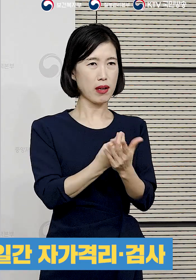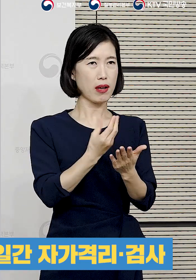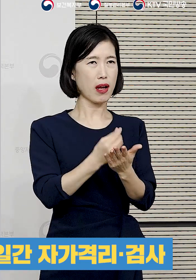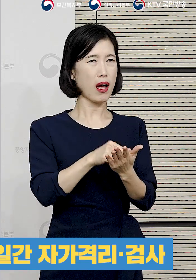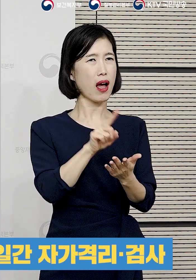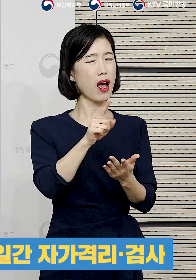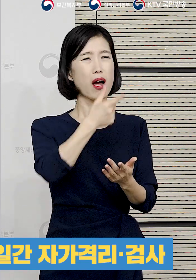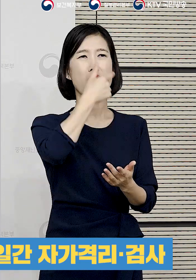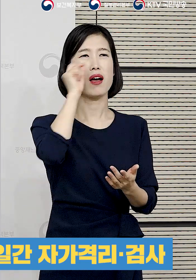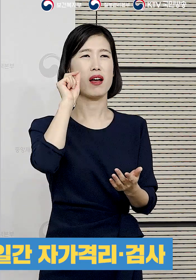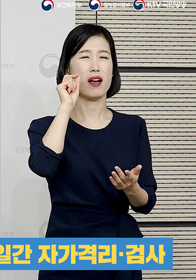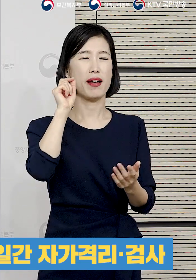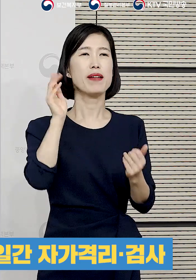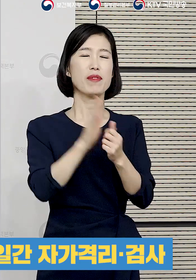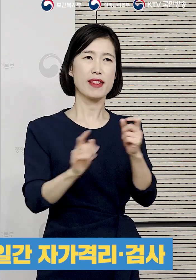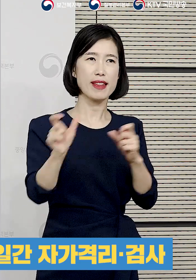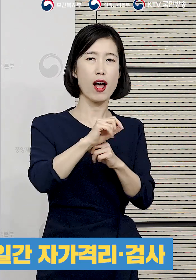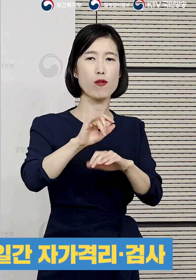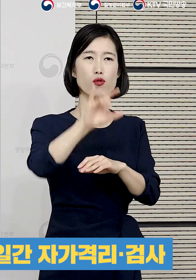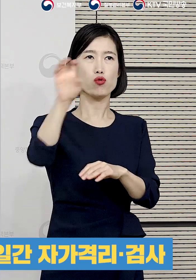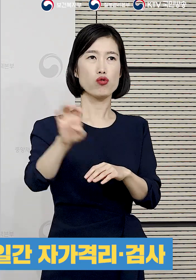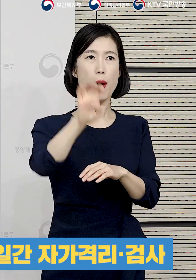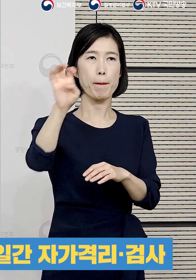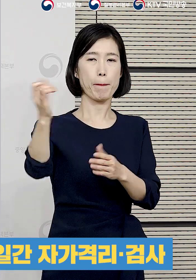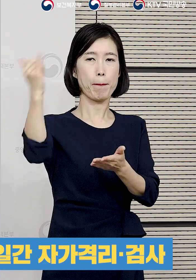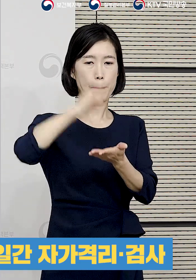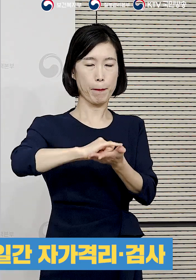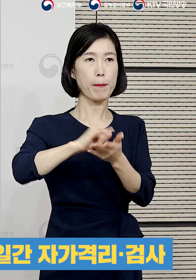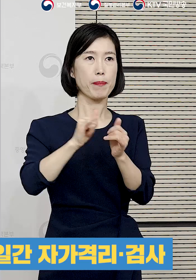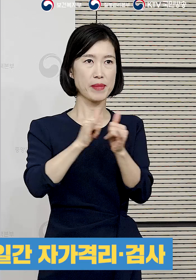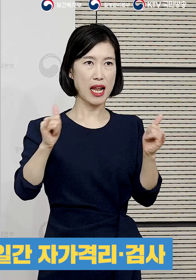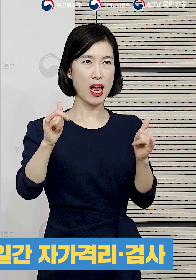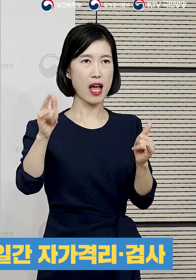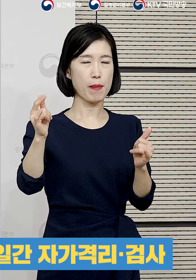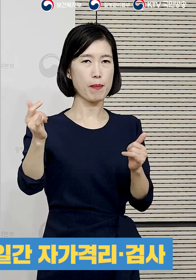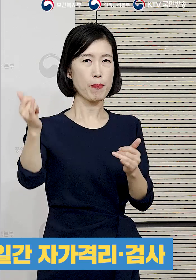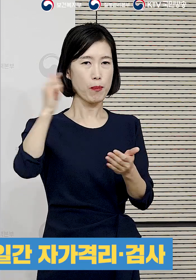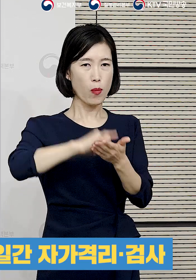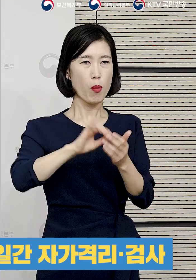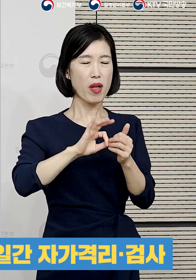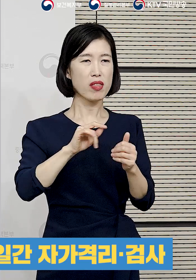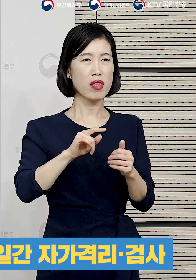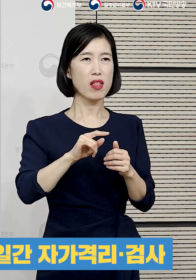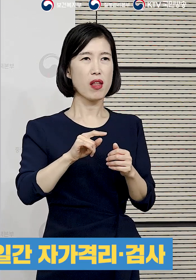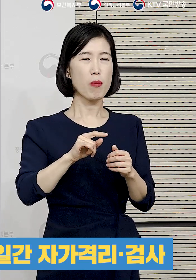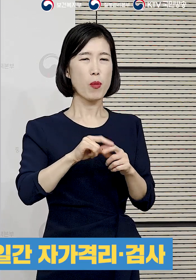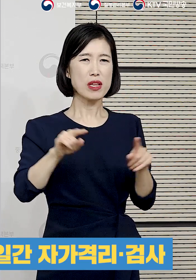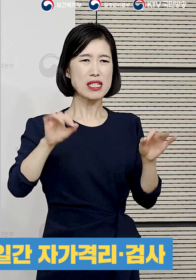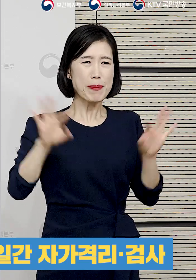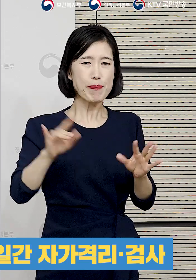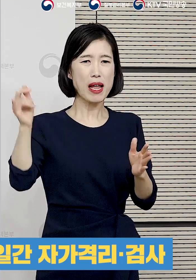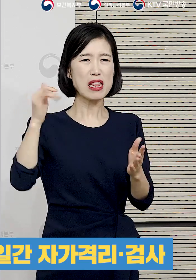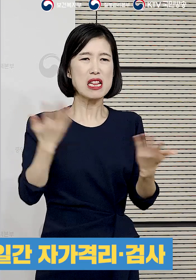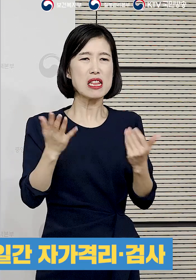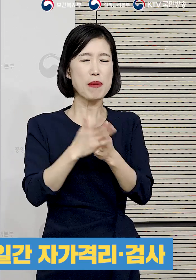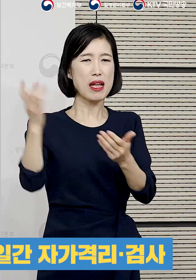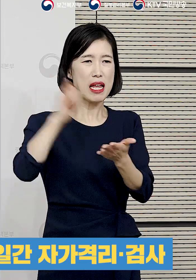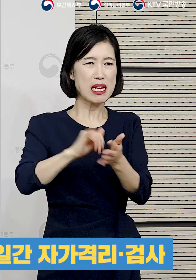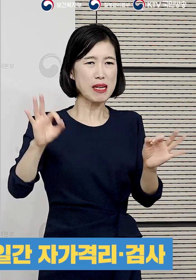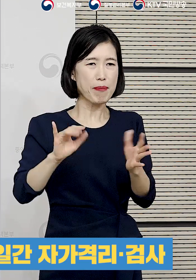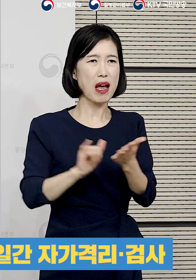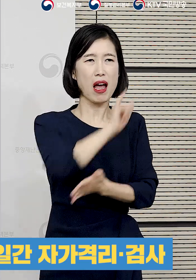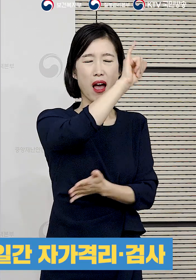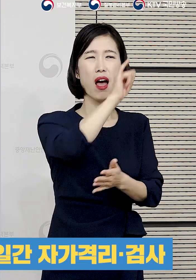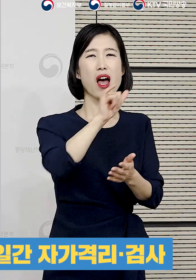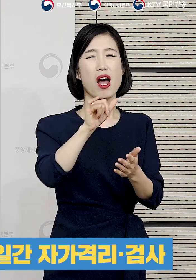그래서 유럽에서 들어오는 모든 입국자들에 대해서는 단기 불가피한 어떤 단기 체류의 어떤 목적 외에는